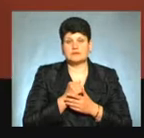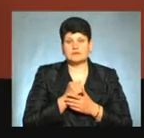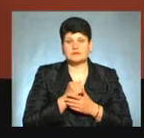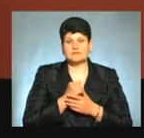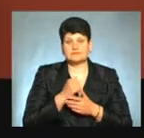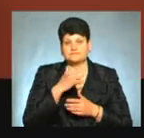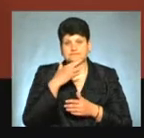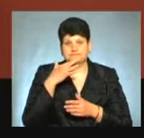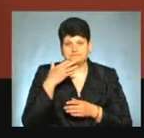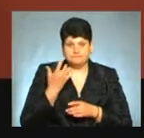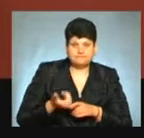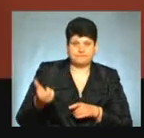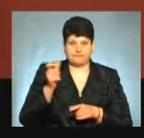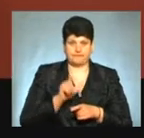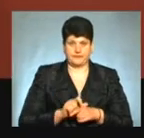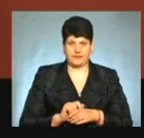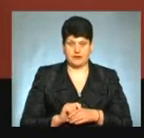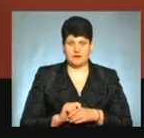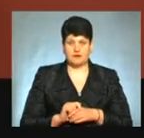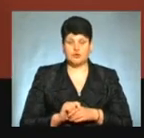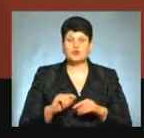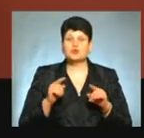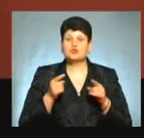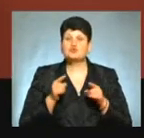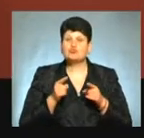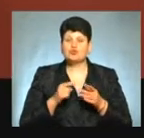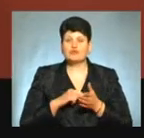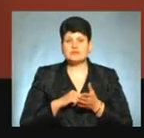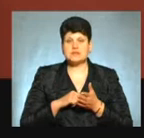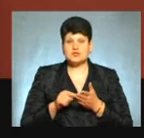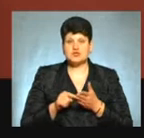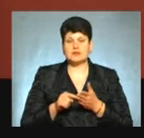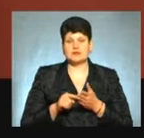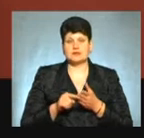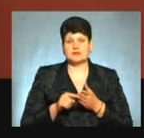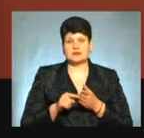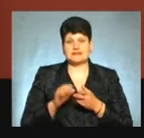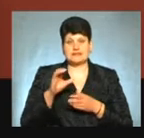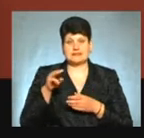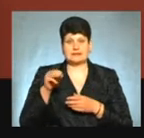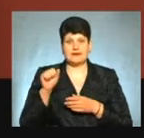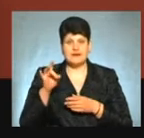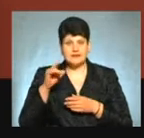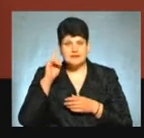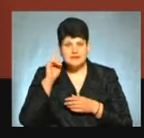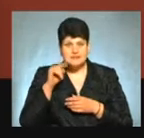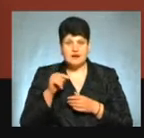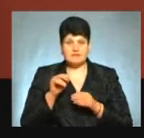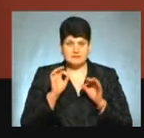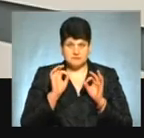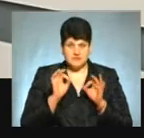порядок більше. Ось. Відповідно, чому відзначати по великому рахунку Сталін, який знав справжні цифри, не мав